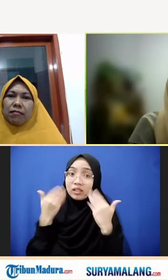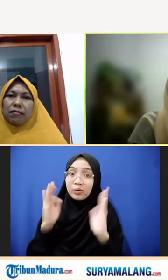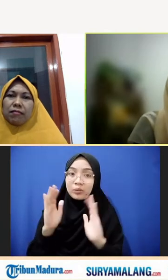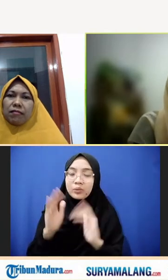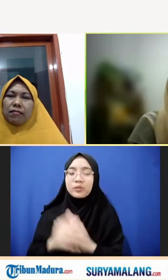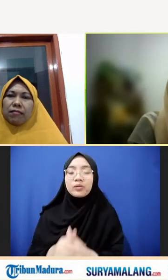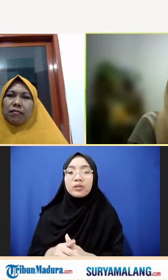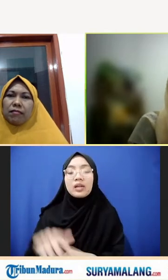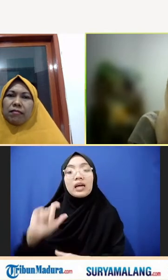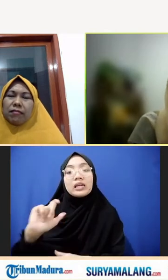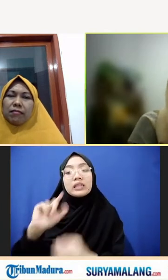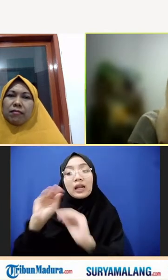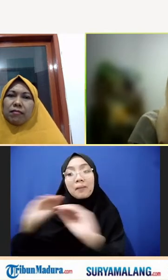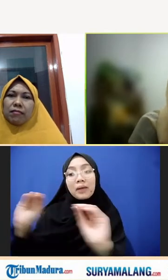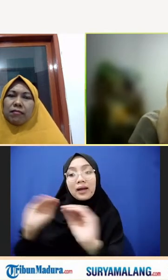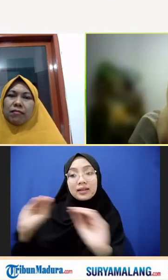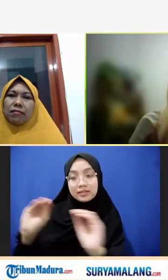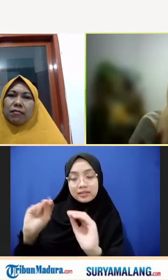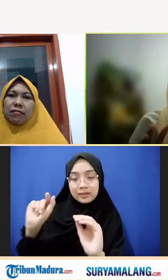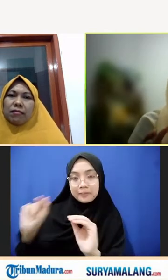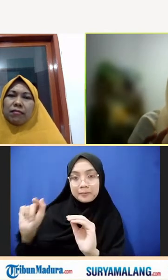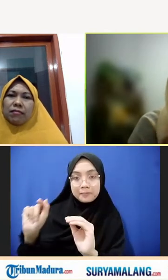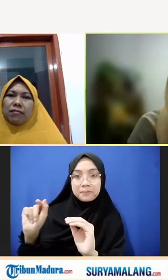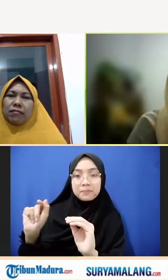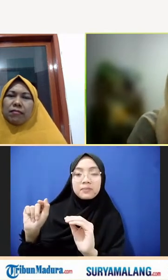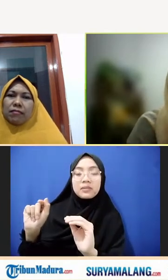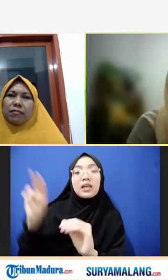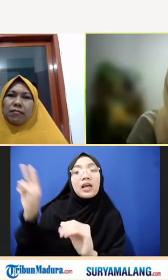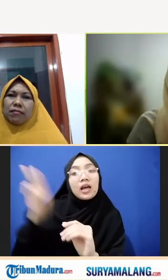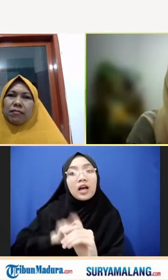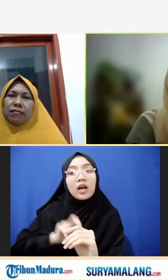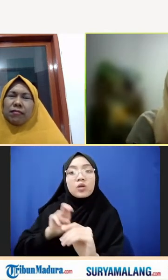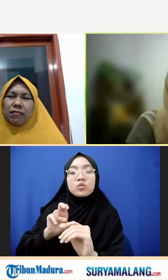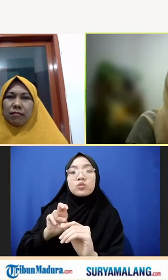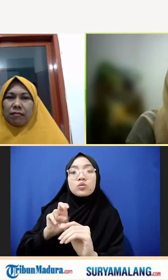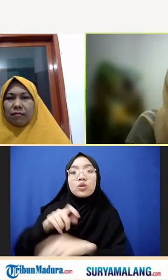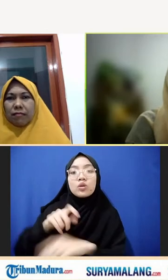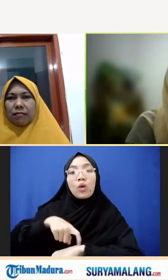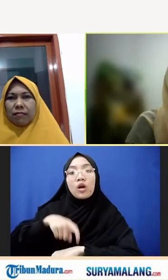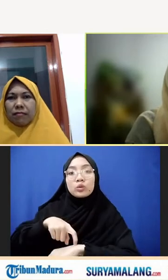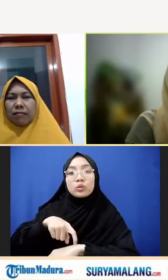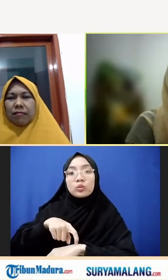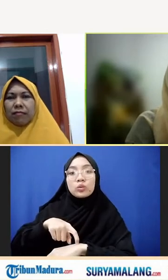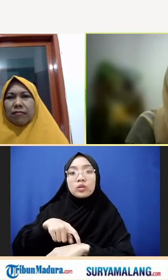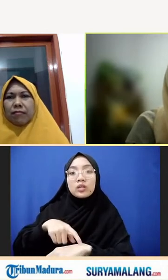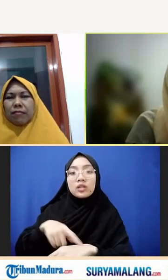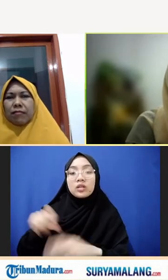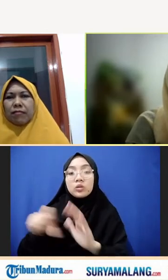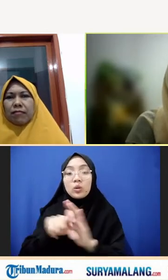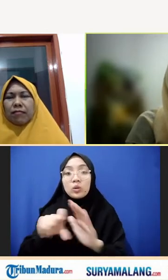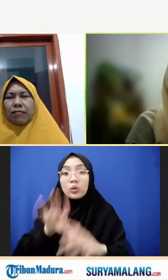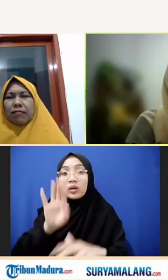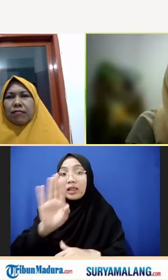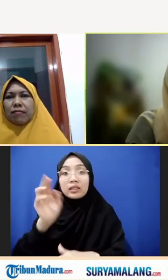Cara ngajarinnya harus di momennya. Jadi ini pas nih kalau nanti anak ibu